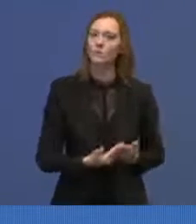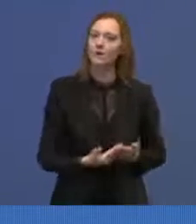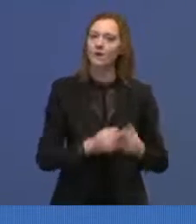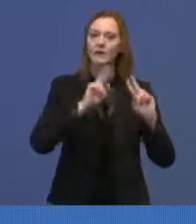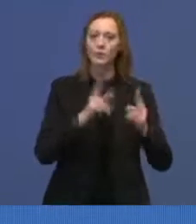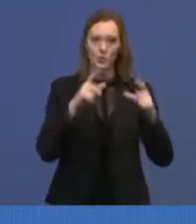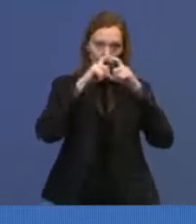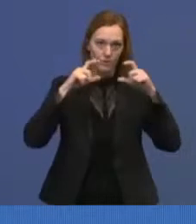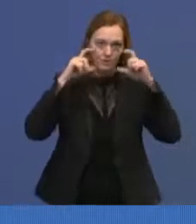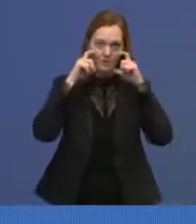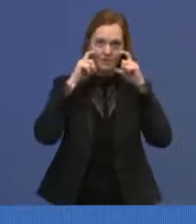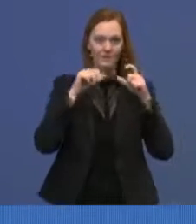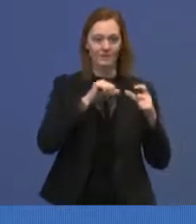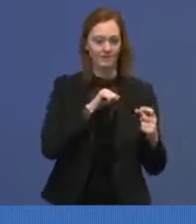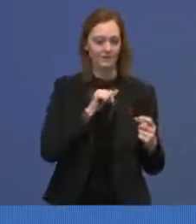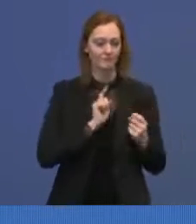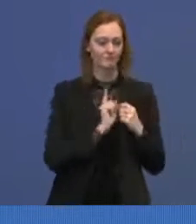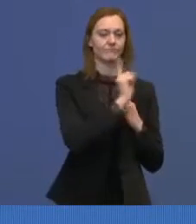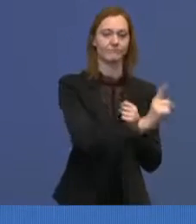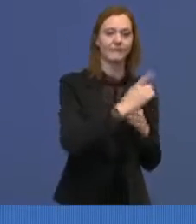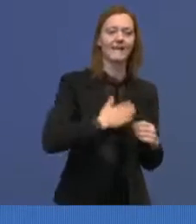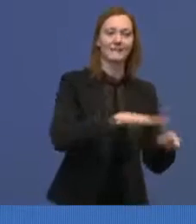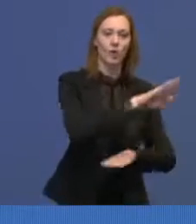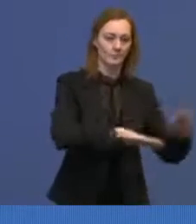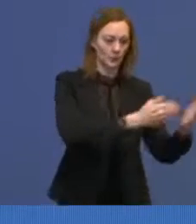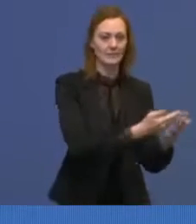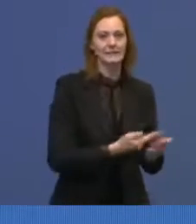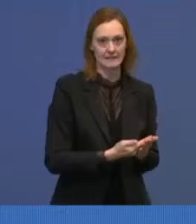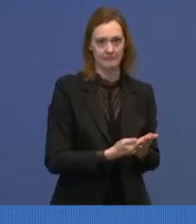la isticmaalo marka la joogo goobaha caafimaadka iyo daryeelka